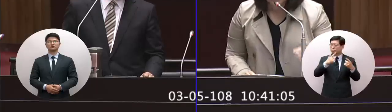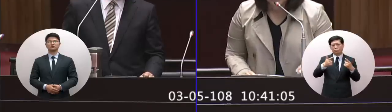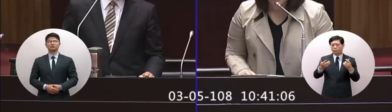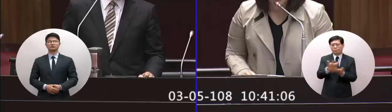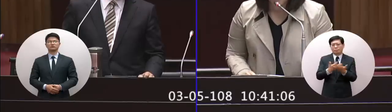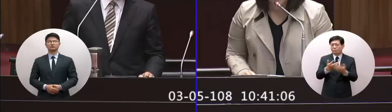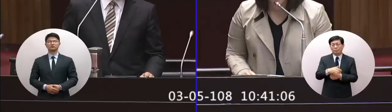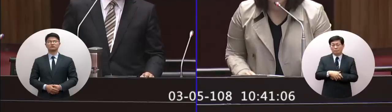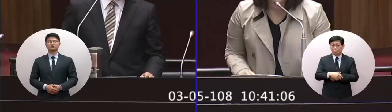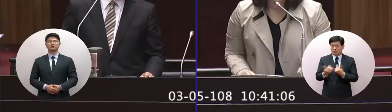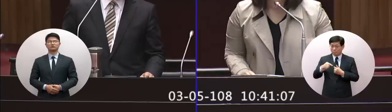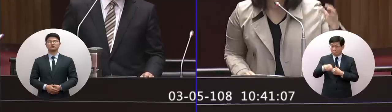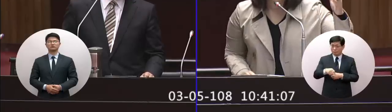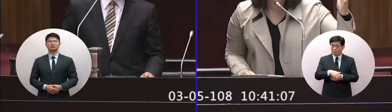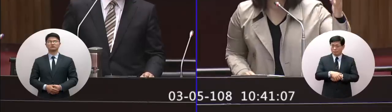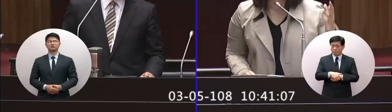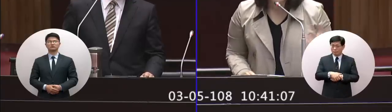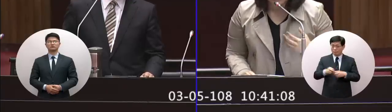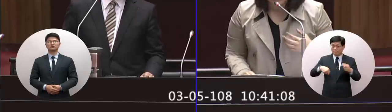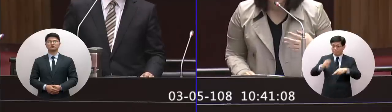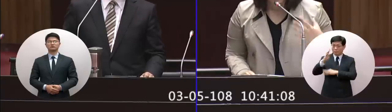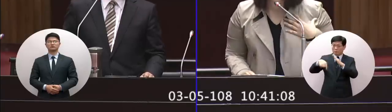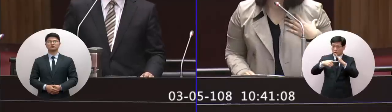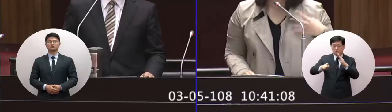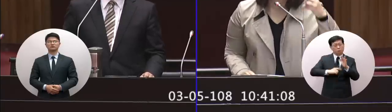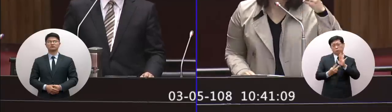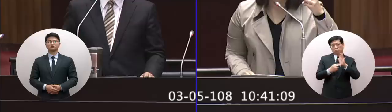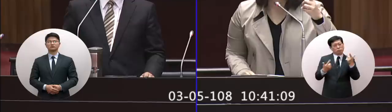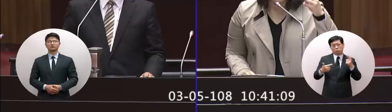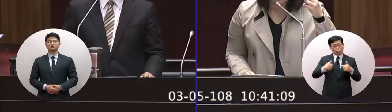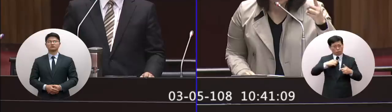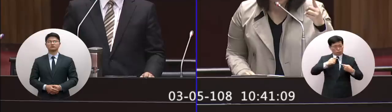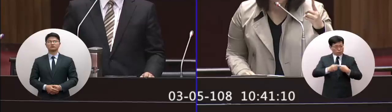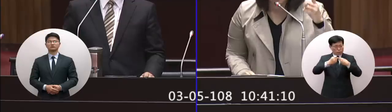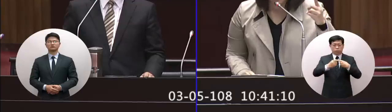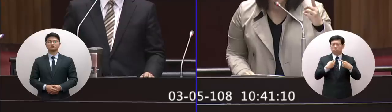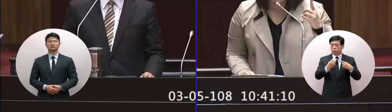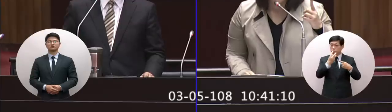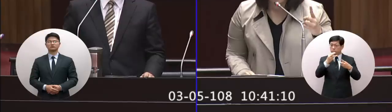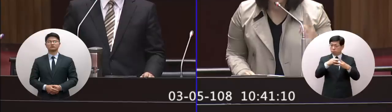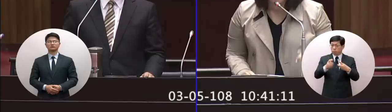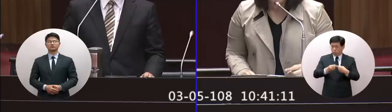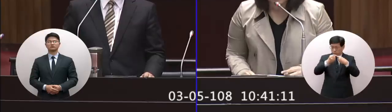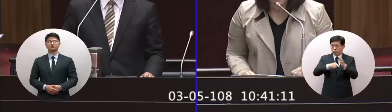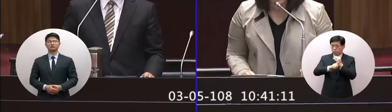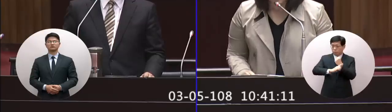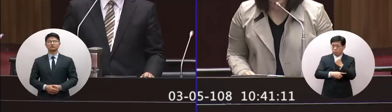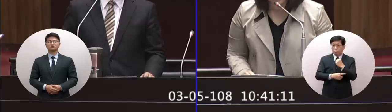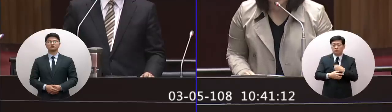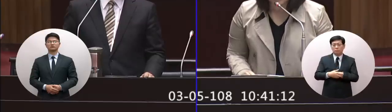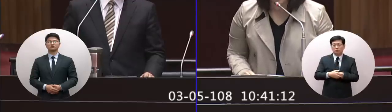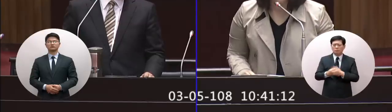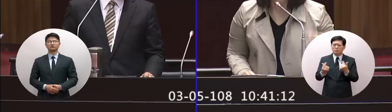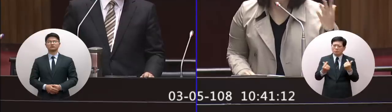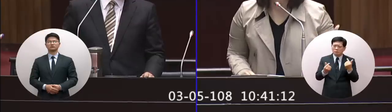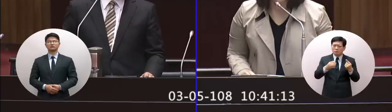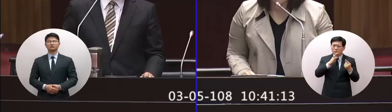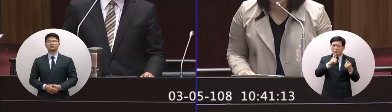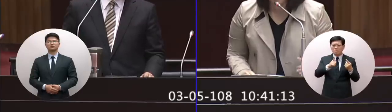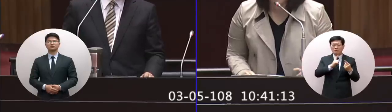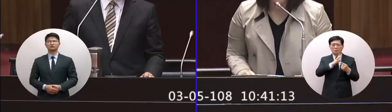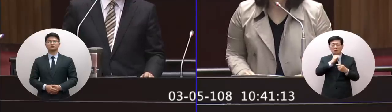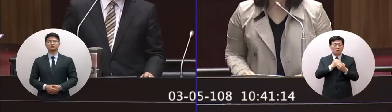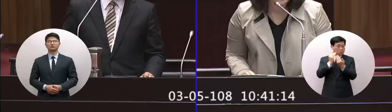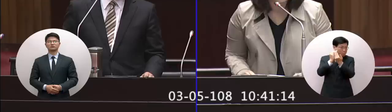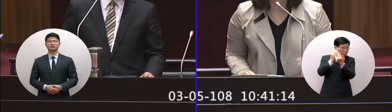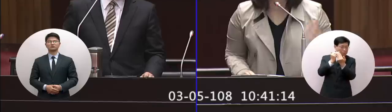对话。那这个部分呢，行政院又大拉说，哎，我跟你讲，我是第一部亚洲第一部的同婚专法哦，可是呢弄得好像是犹抱琵琶